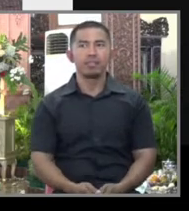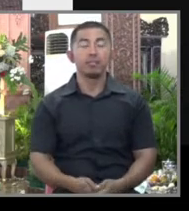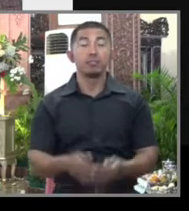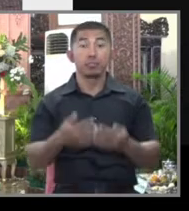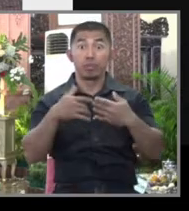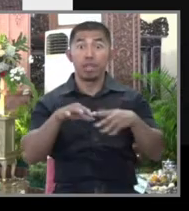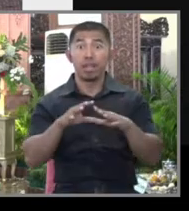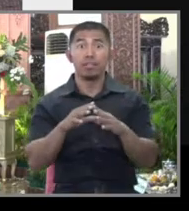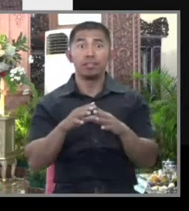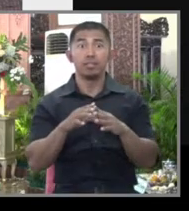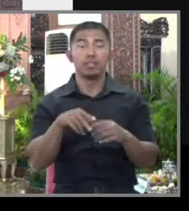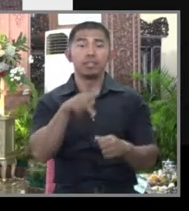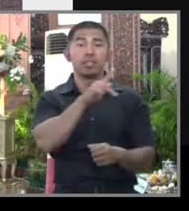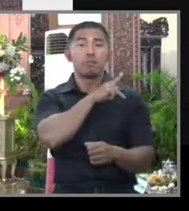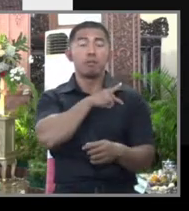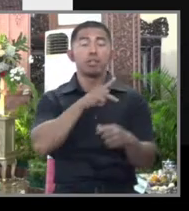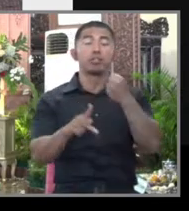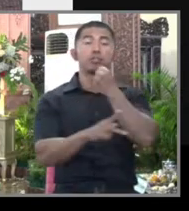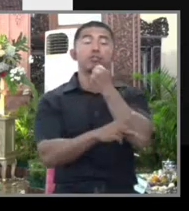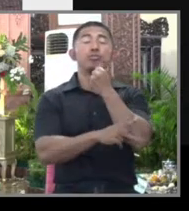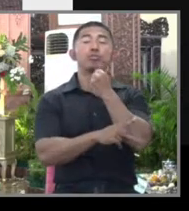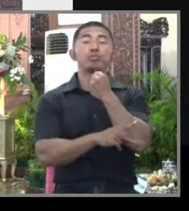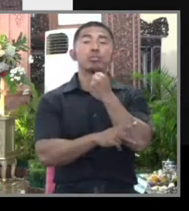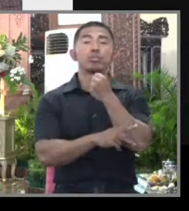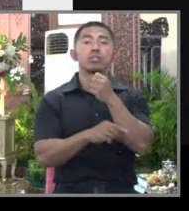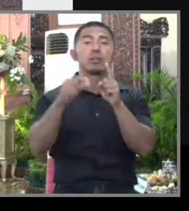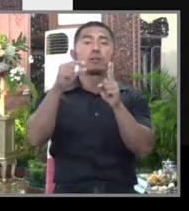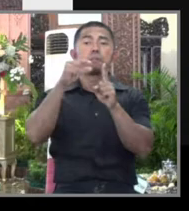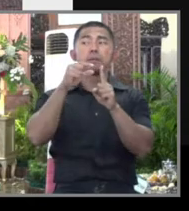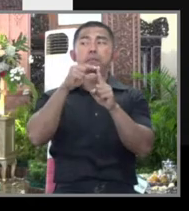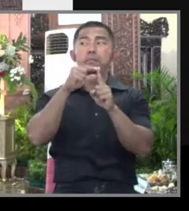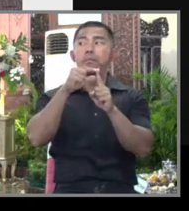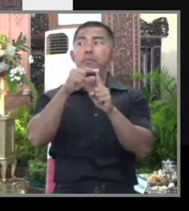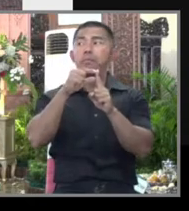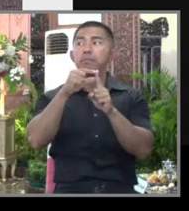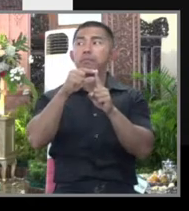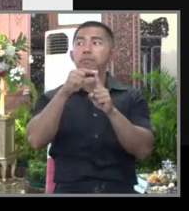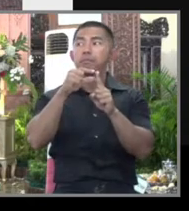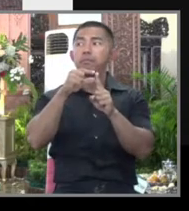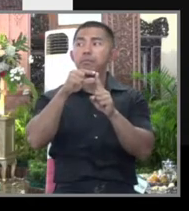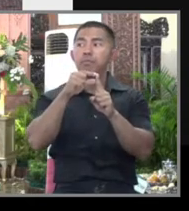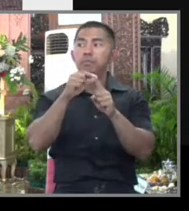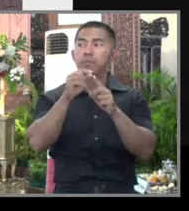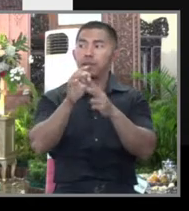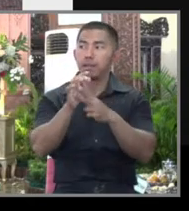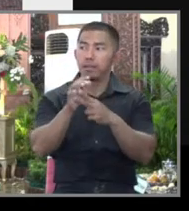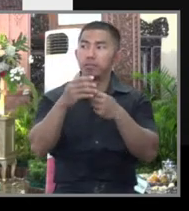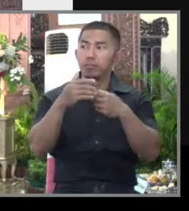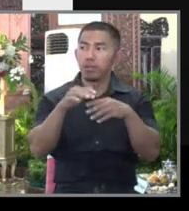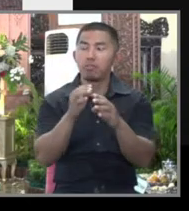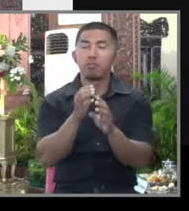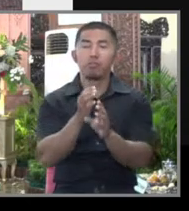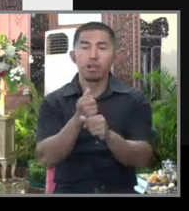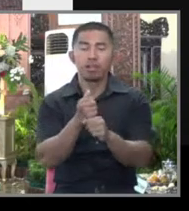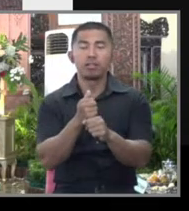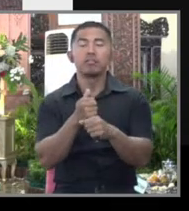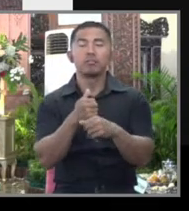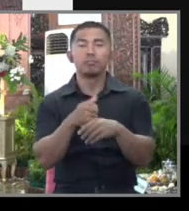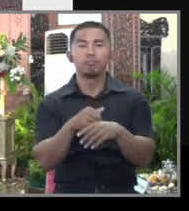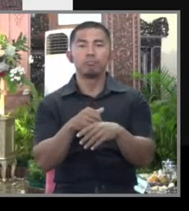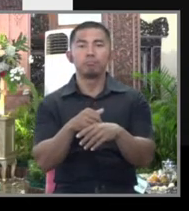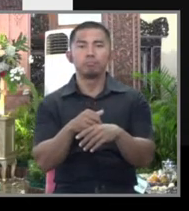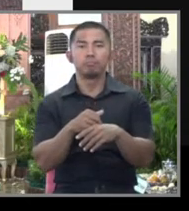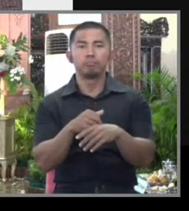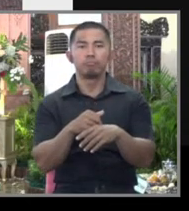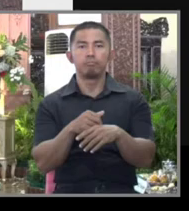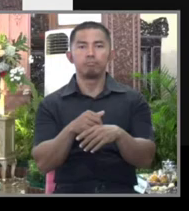Terus di Kabupaten Kudus juga PUPR sudah melakukan saber lubang jalan, Pak. Di mana saber lubang